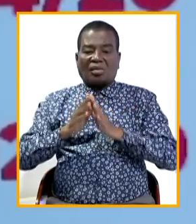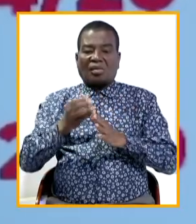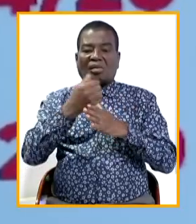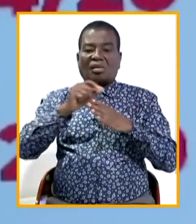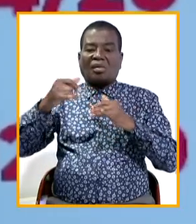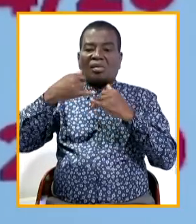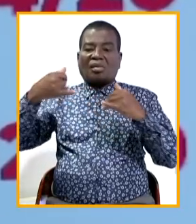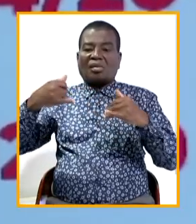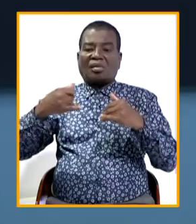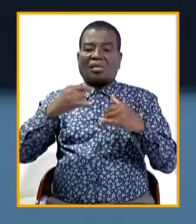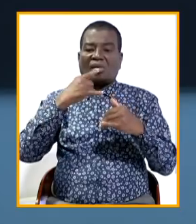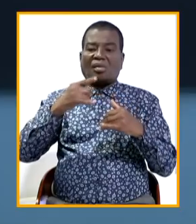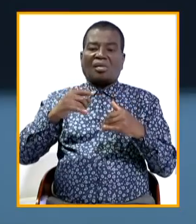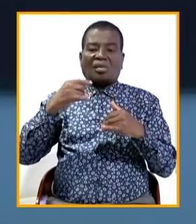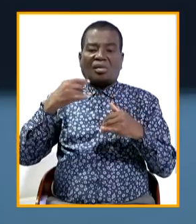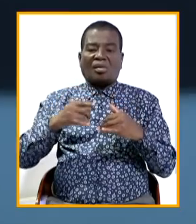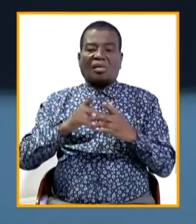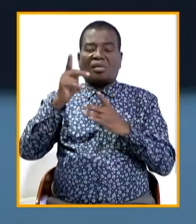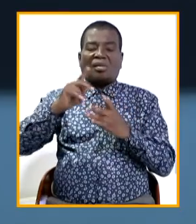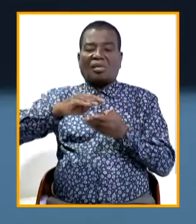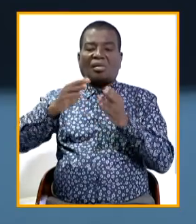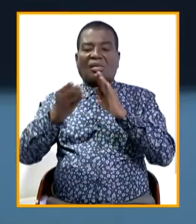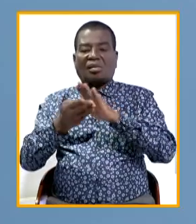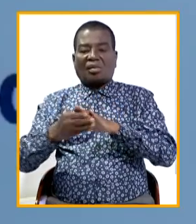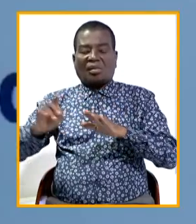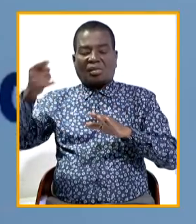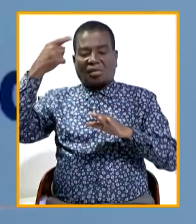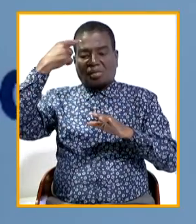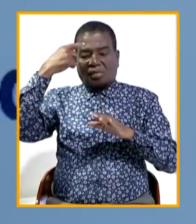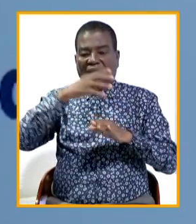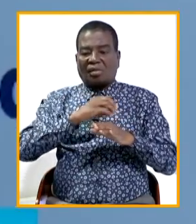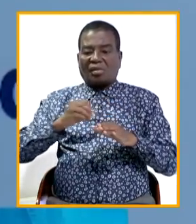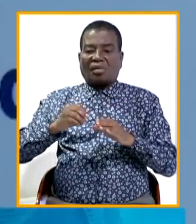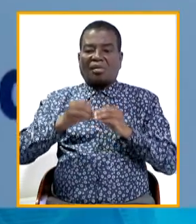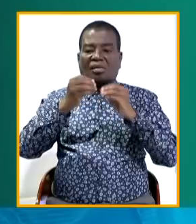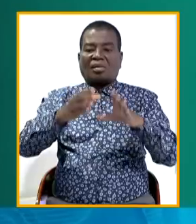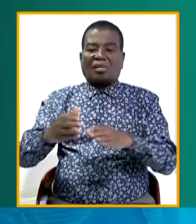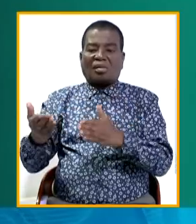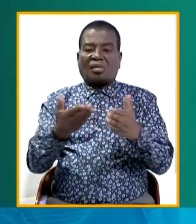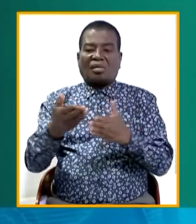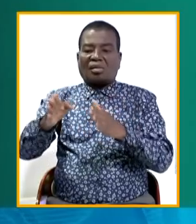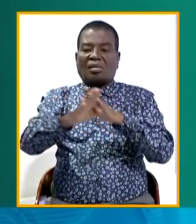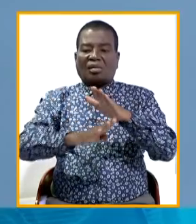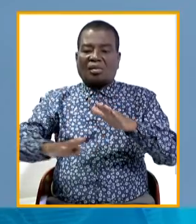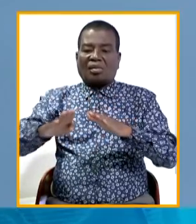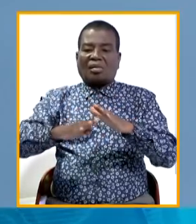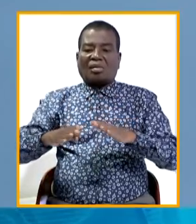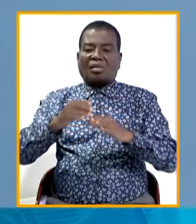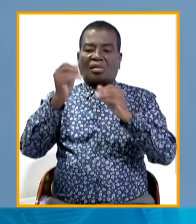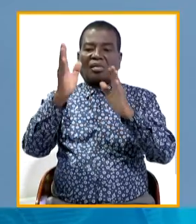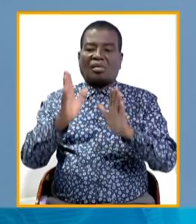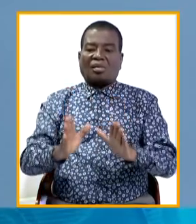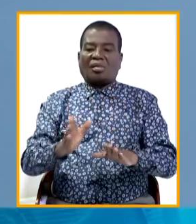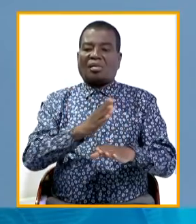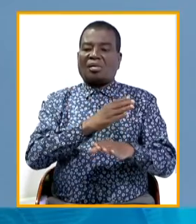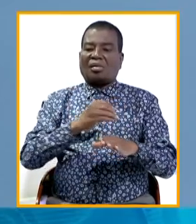en ligne est un pan du projet d'amélioration de la gouvernance et de la délivrance des services de base aux citoyens,